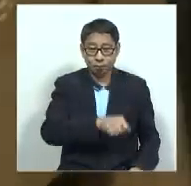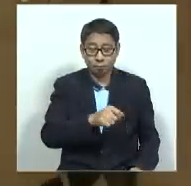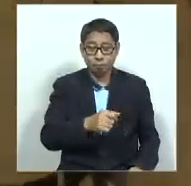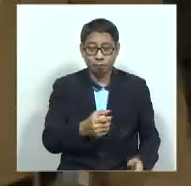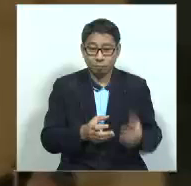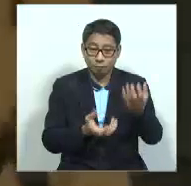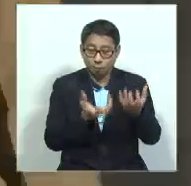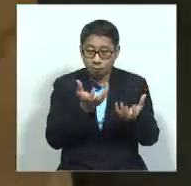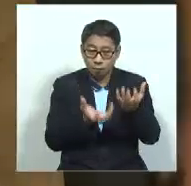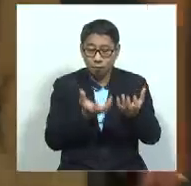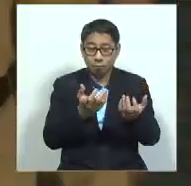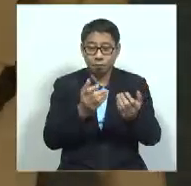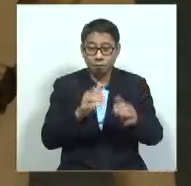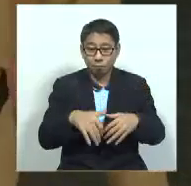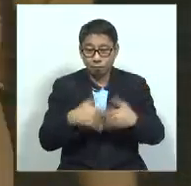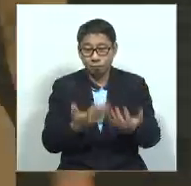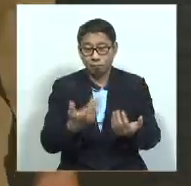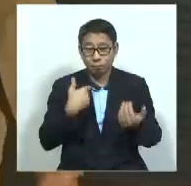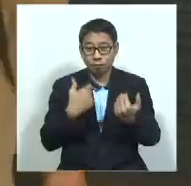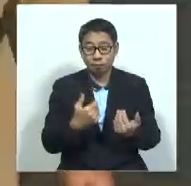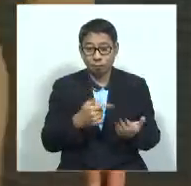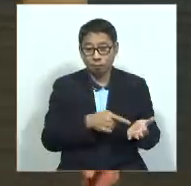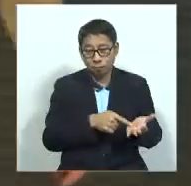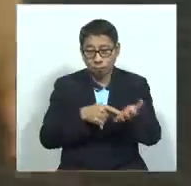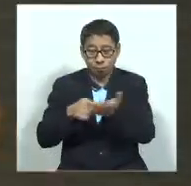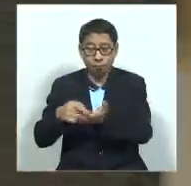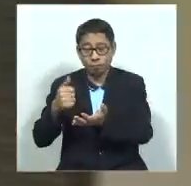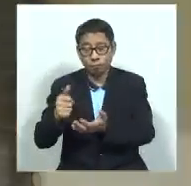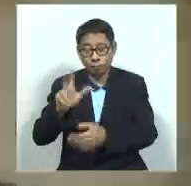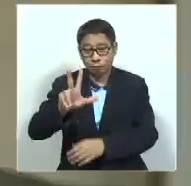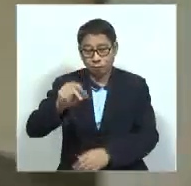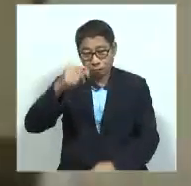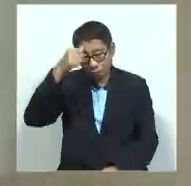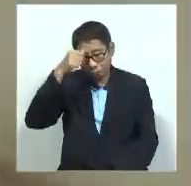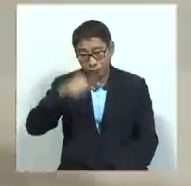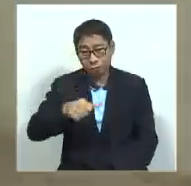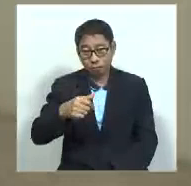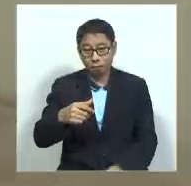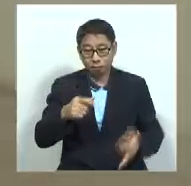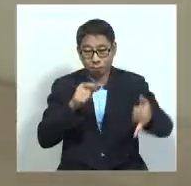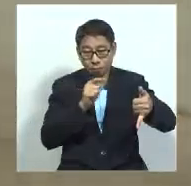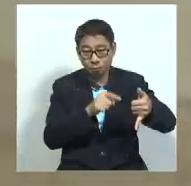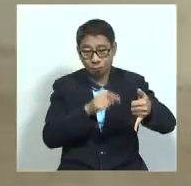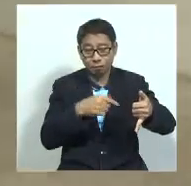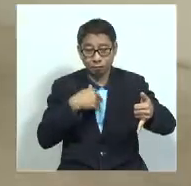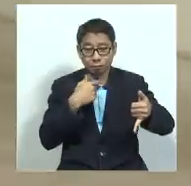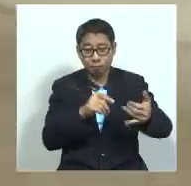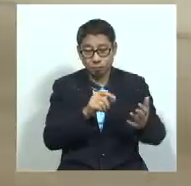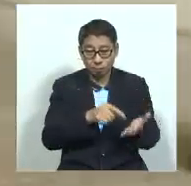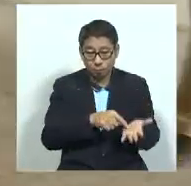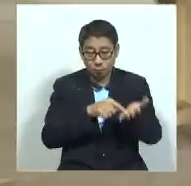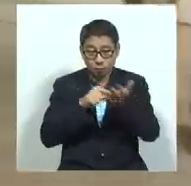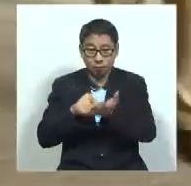าผลตัดสินจะออกมาเป็นอย่างไรก็ตามทั้ง2ฝ่ายสามารถยื่นอุทธรณ์ได้ภายใน30วันตัวฮาคิมเองเขาสามารถหยิบยกประเ